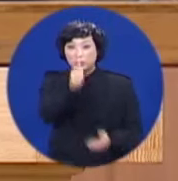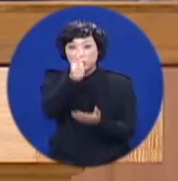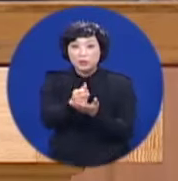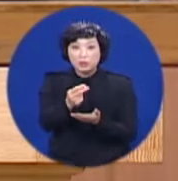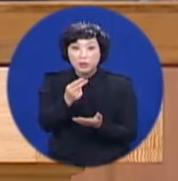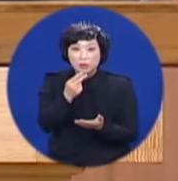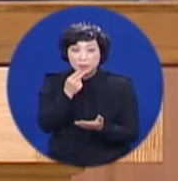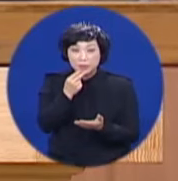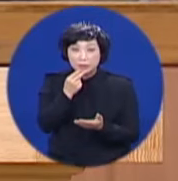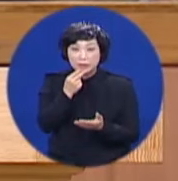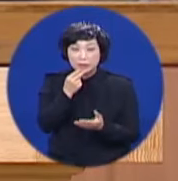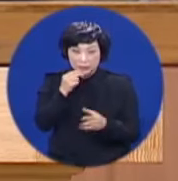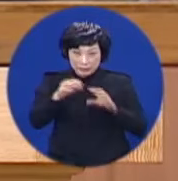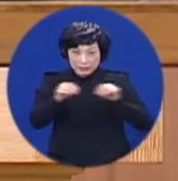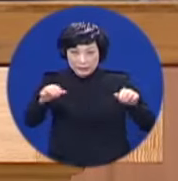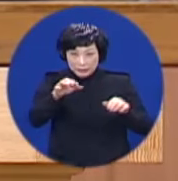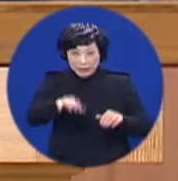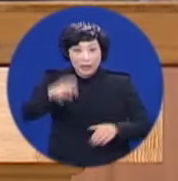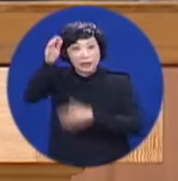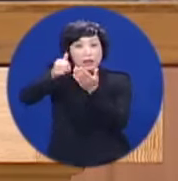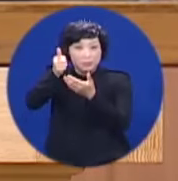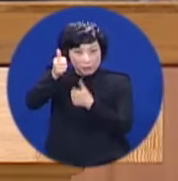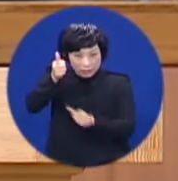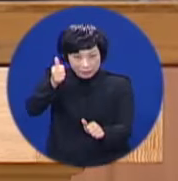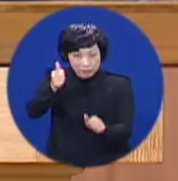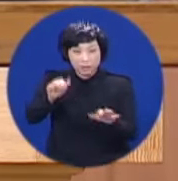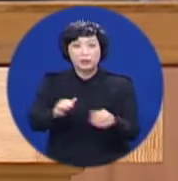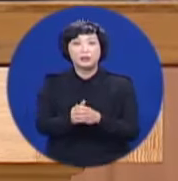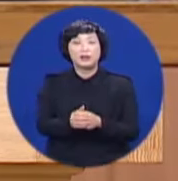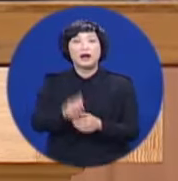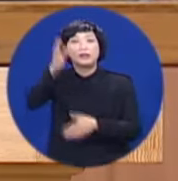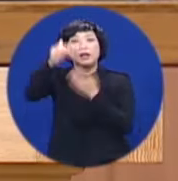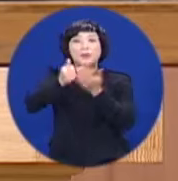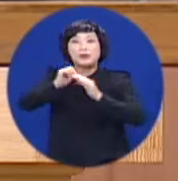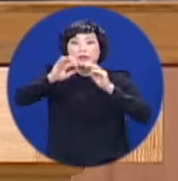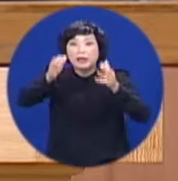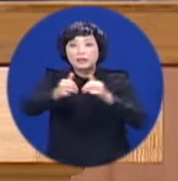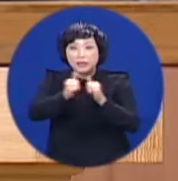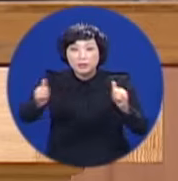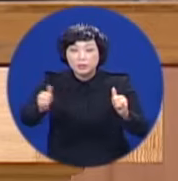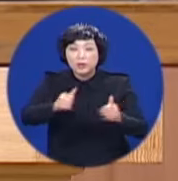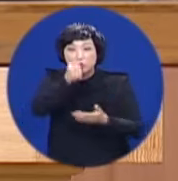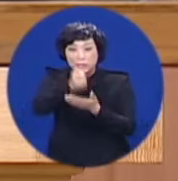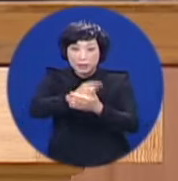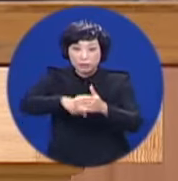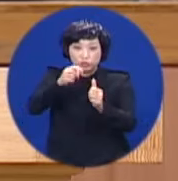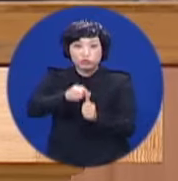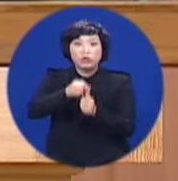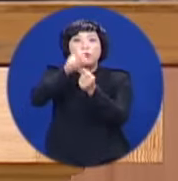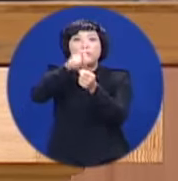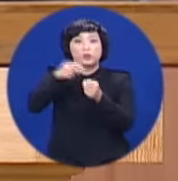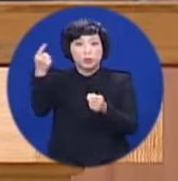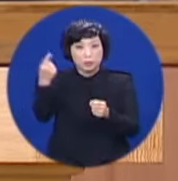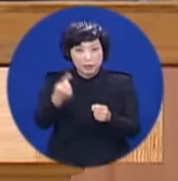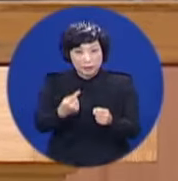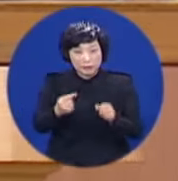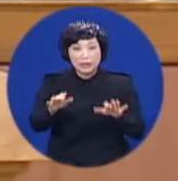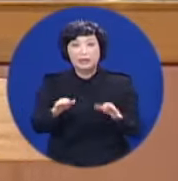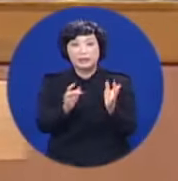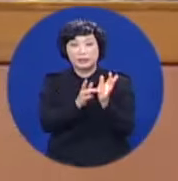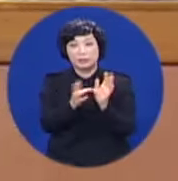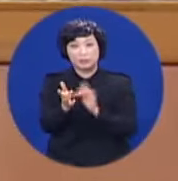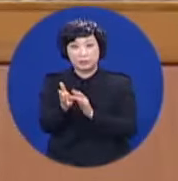땅에 하나님으로서 내 백성을 죄에서 구원한다. 그러고